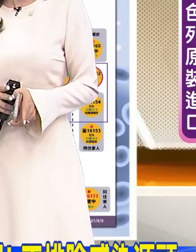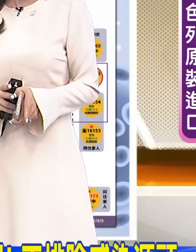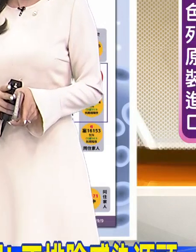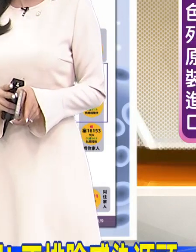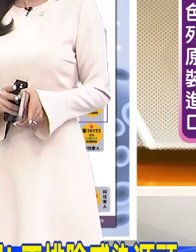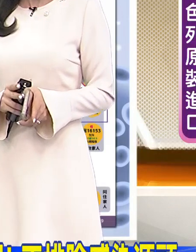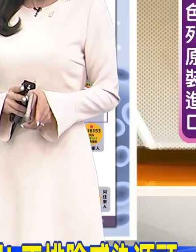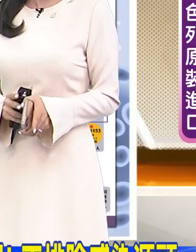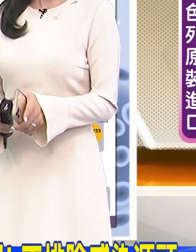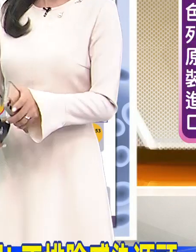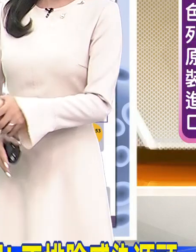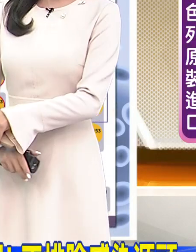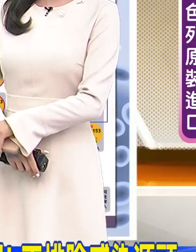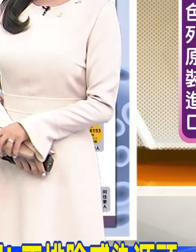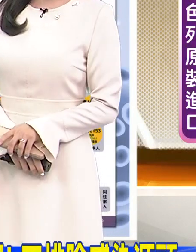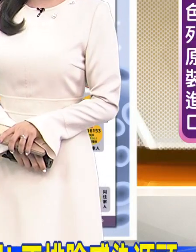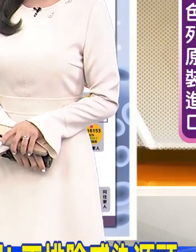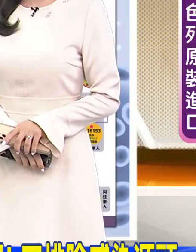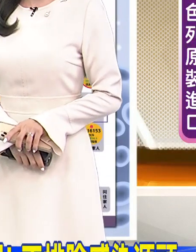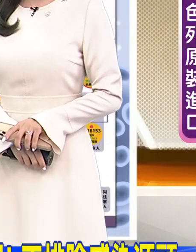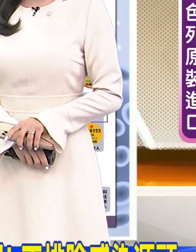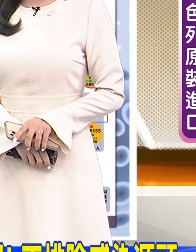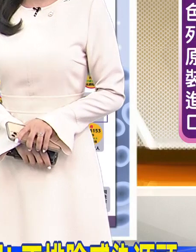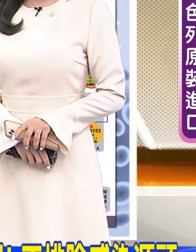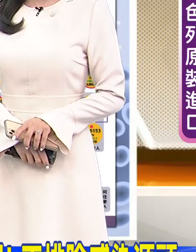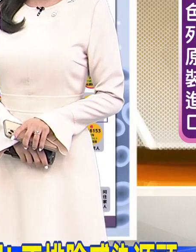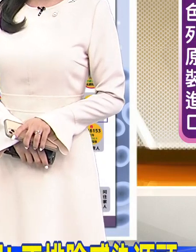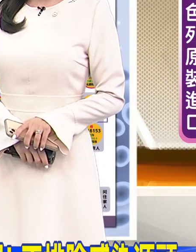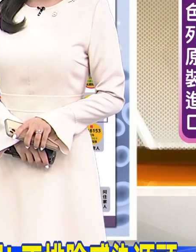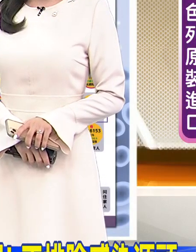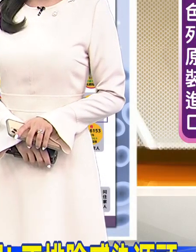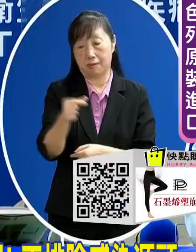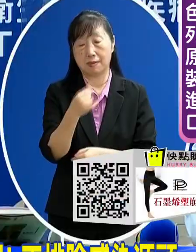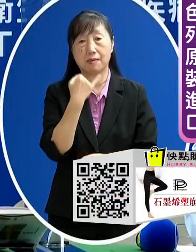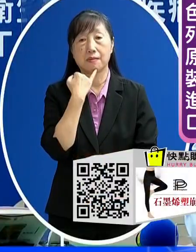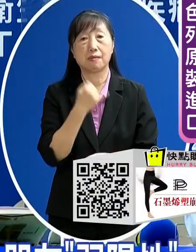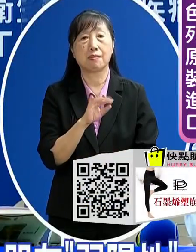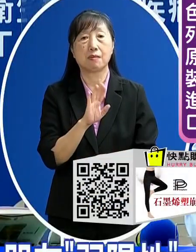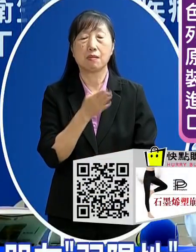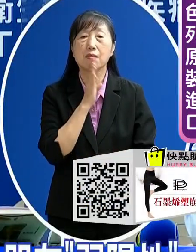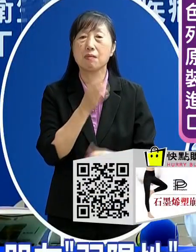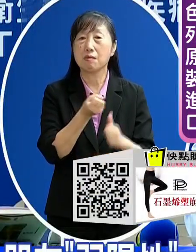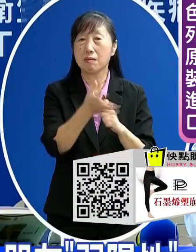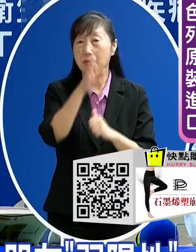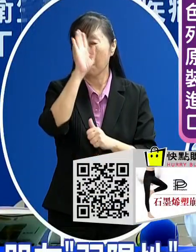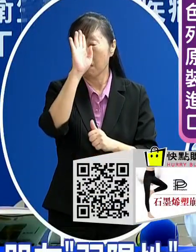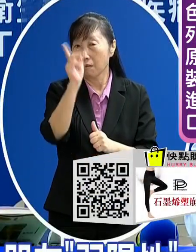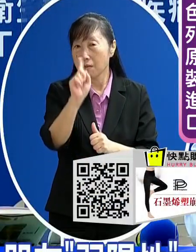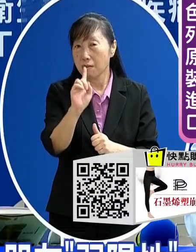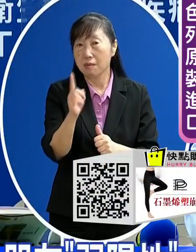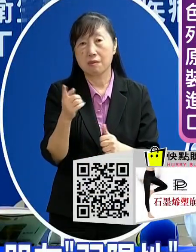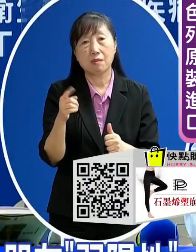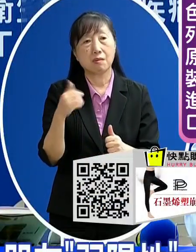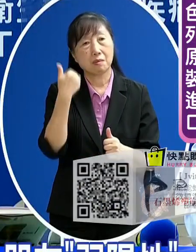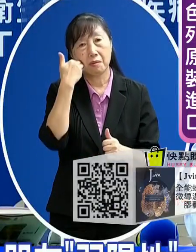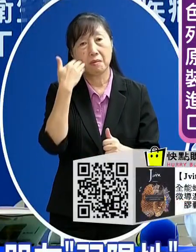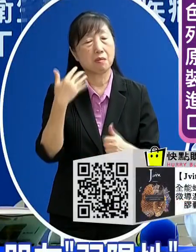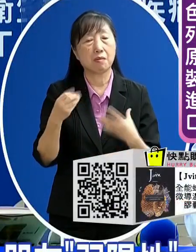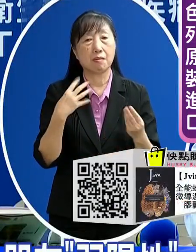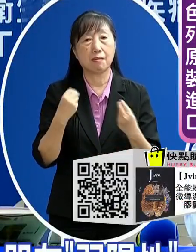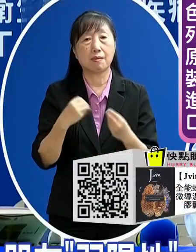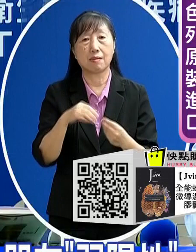的埃及爸爸。我们赶快来听听指挥中心稍早的访问。 源头现在很难判定，当然有几个以发病